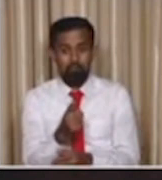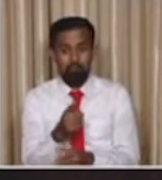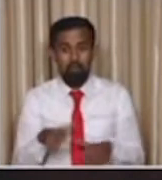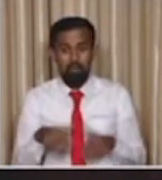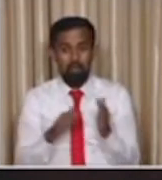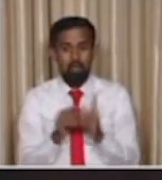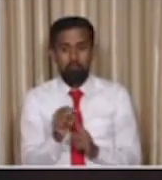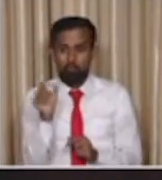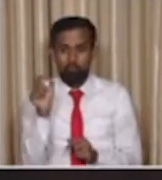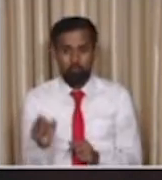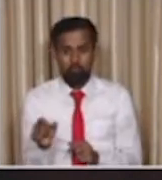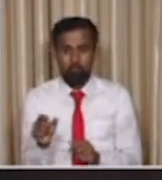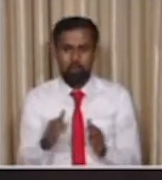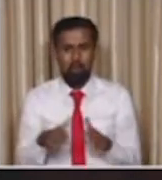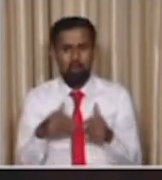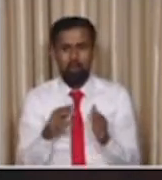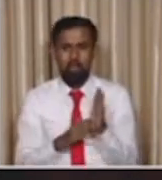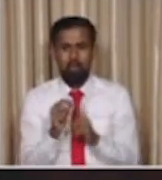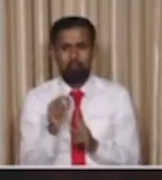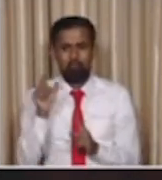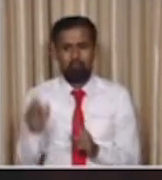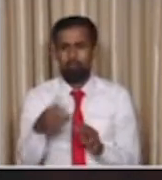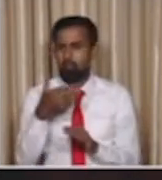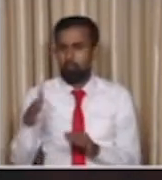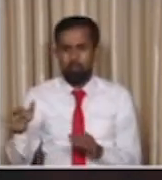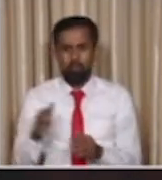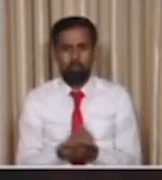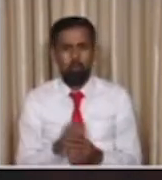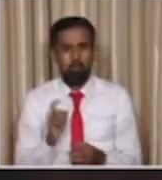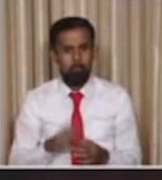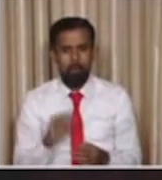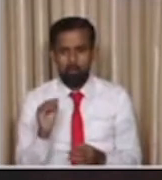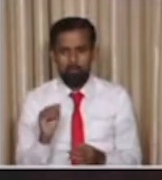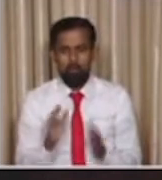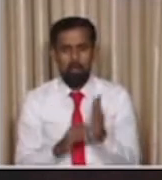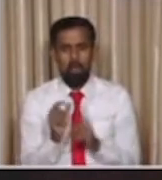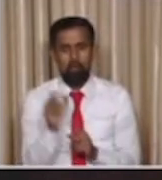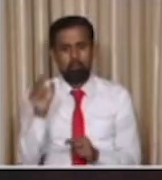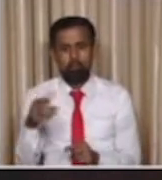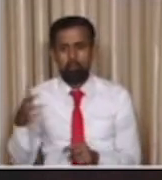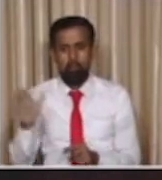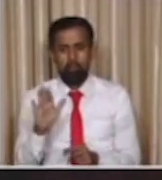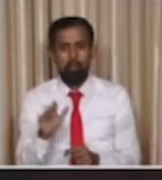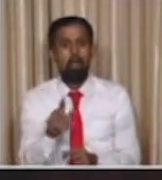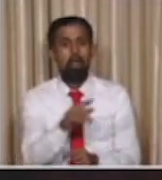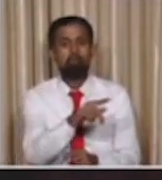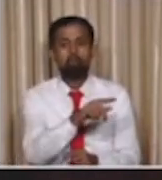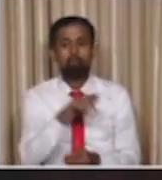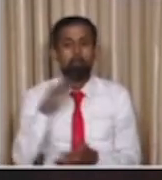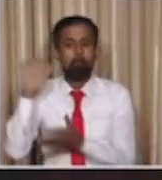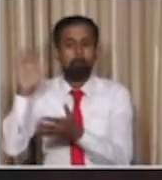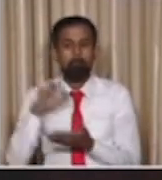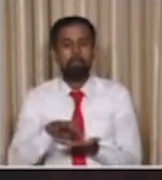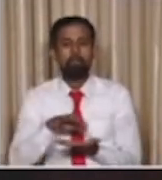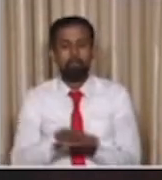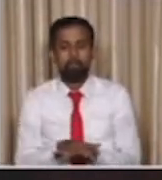සෞඛ්‍ය අමාත්‍යතුමාණන්. සෞඛ්‍ය අමාත්‍යතුමා අයින් වෙන්න ඕන. මේ කියන ප්‍රශ්නයක් එහෙම තියෙනවා නම් සෞඛ්‍ය අමාත්‍යතුමා අයින් වෙන්න ඕන. කවුද මේවා ගෙන්නන්න